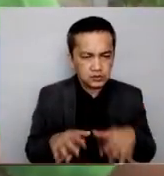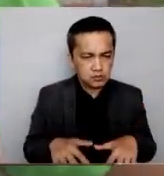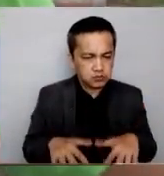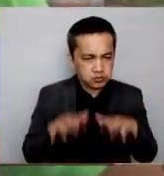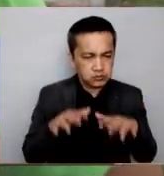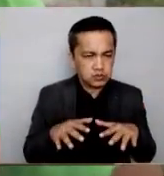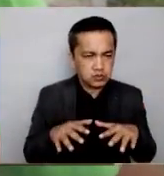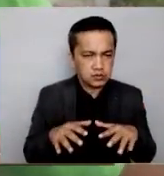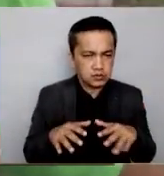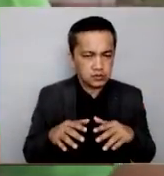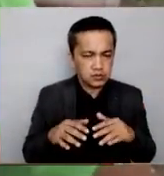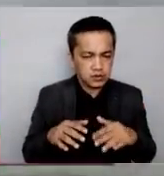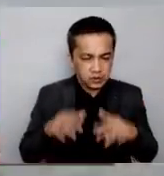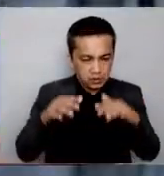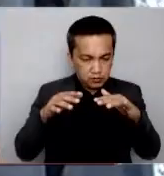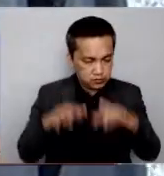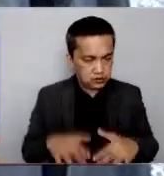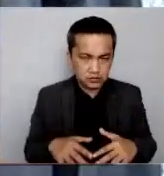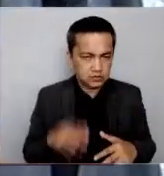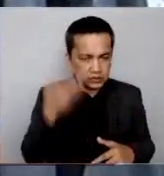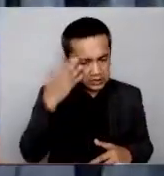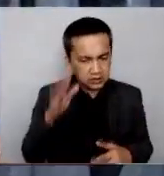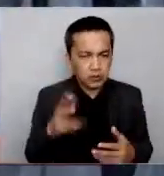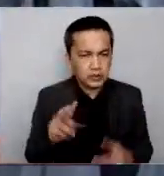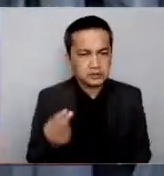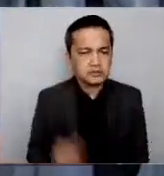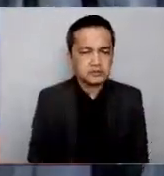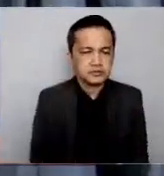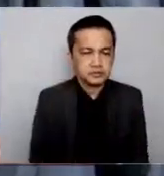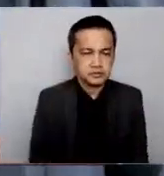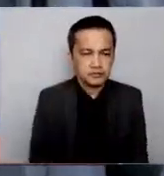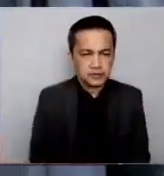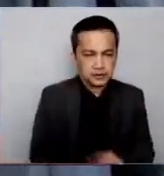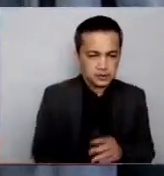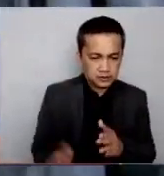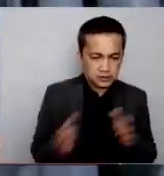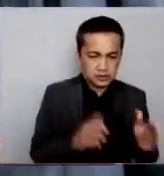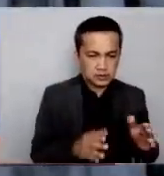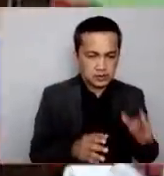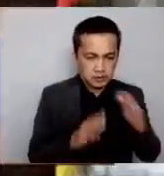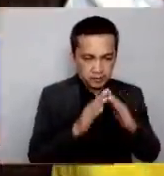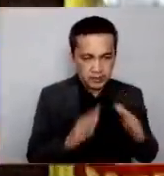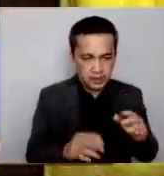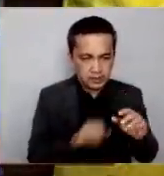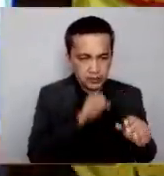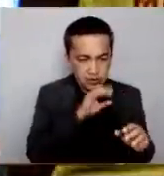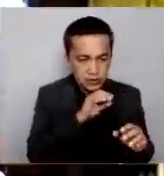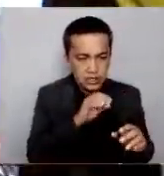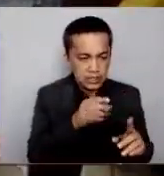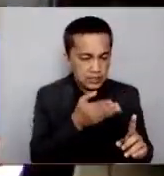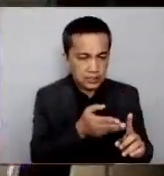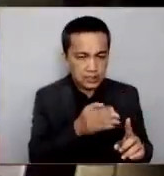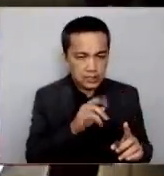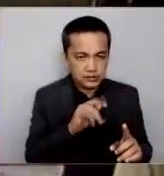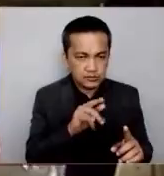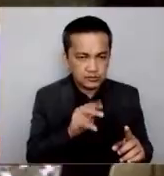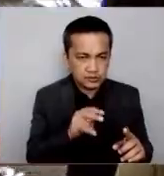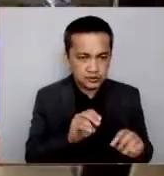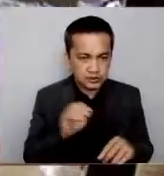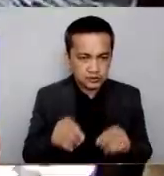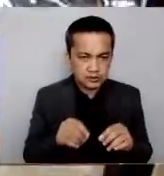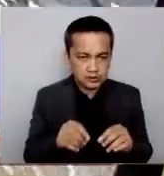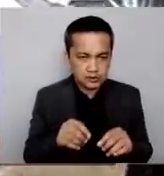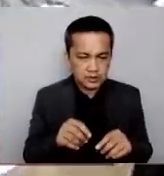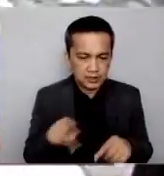huhupa yung baha na sa aming barangay. Iba naman ang diskarte sa bahay ni Lola Asuncion. Naglagay siya ng mga plastic na upuan